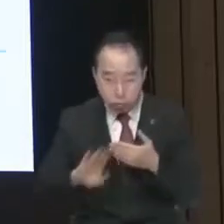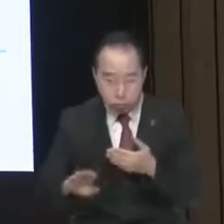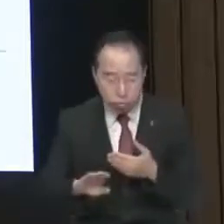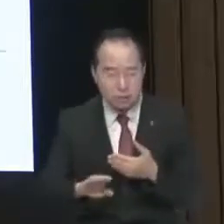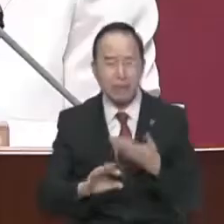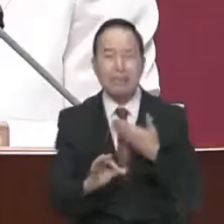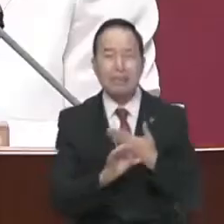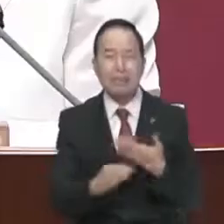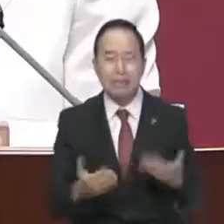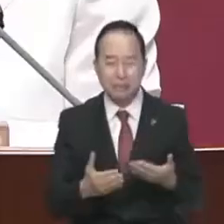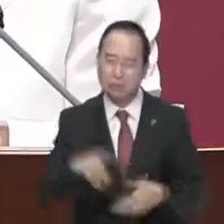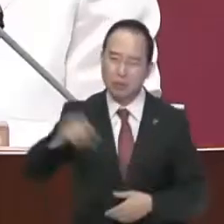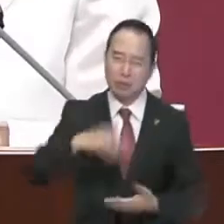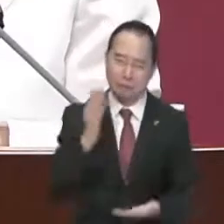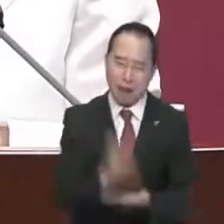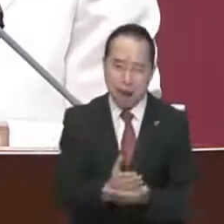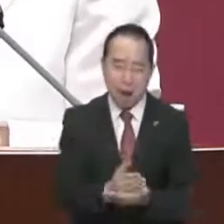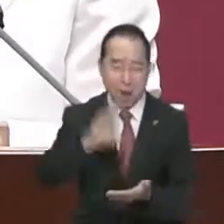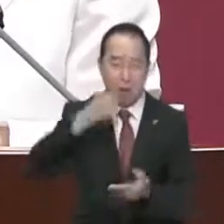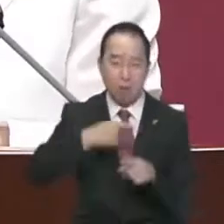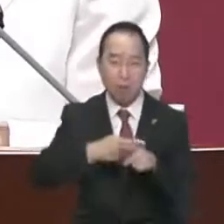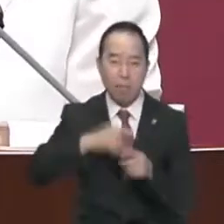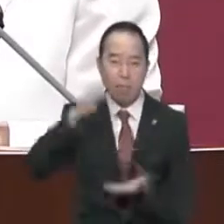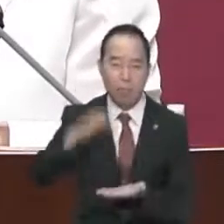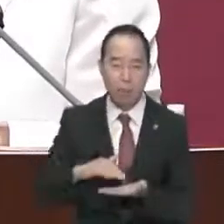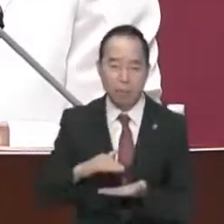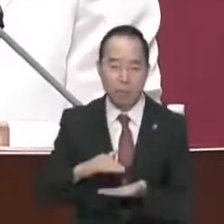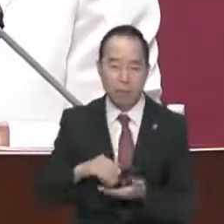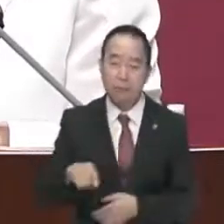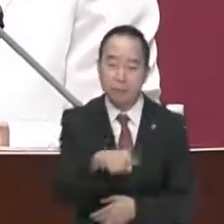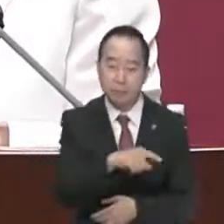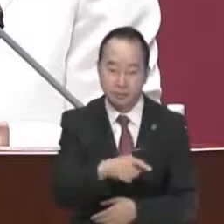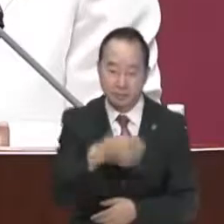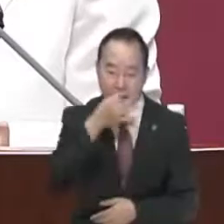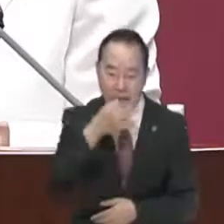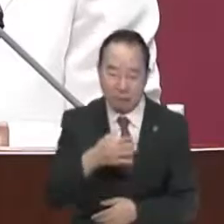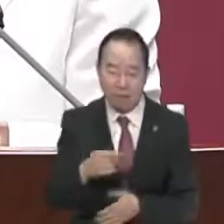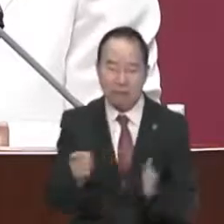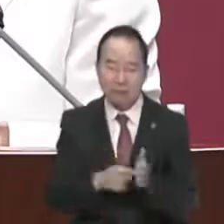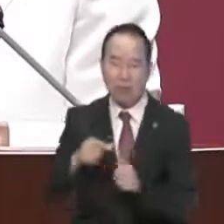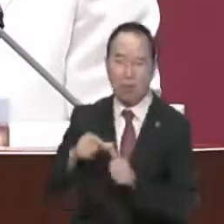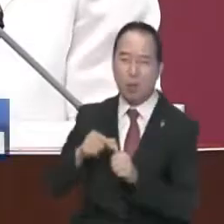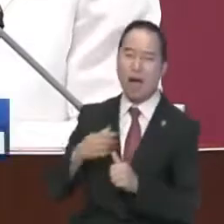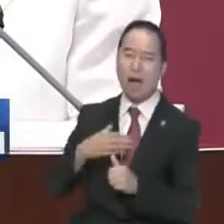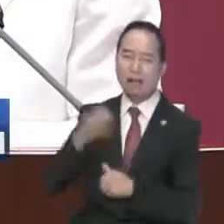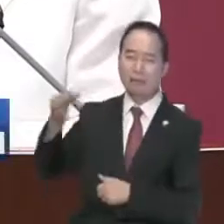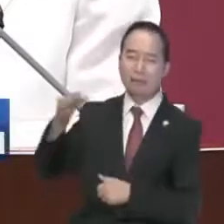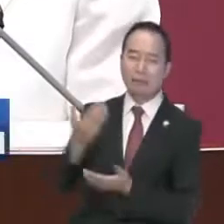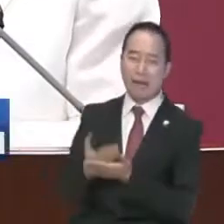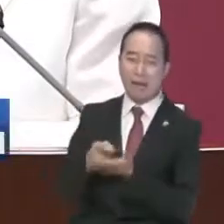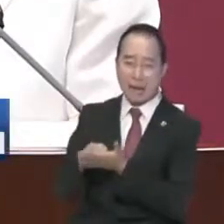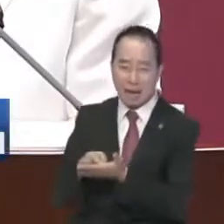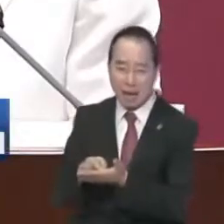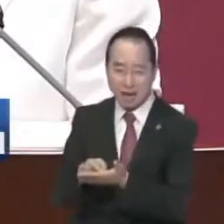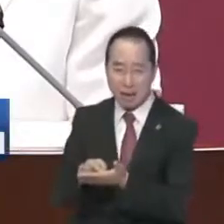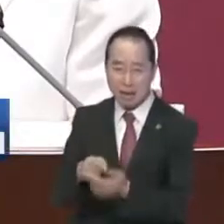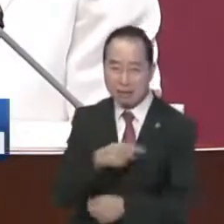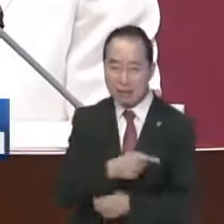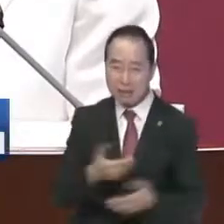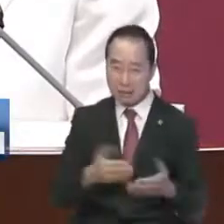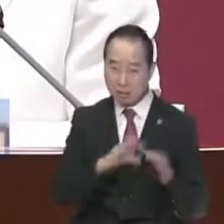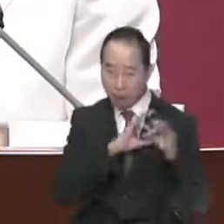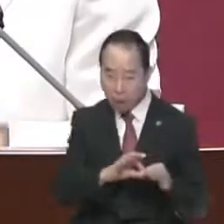나오지 마세요라고 해서 월급이 반토막이 났습니다. 너무 힘들어서 긴급고용안정지원금 신청을 했는데 상시 지속적 업무를